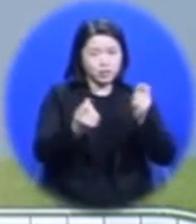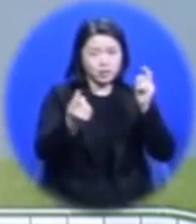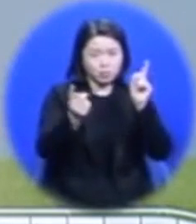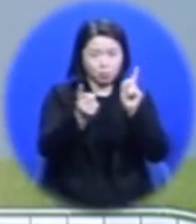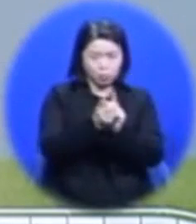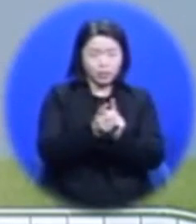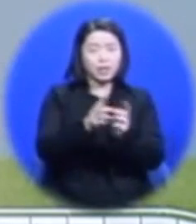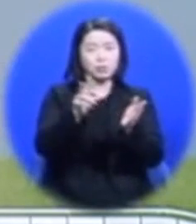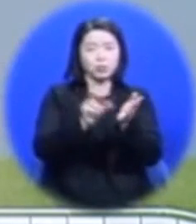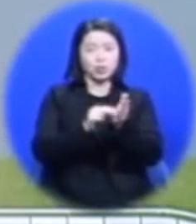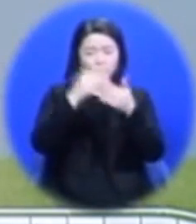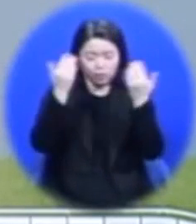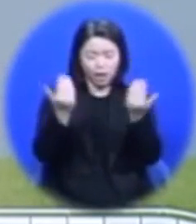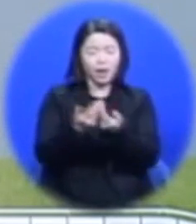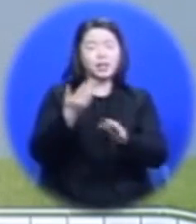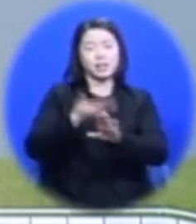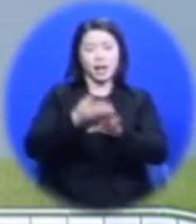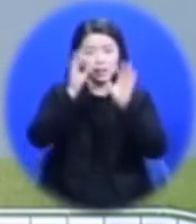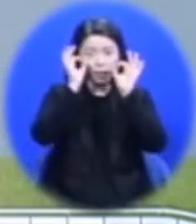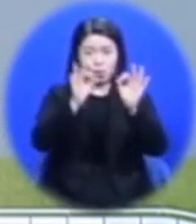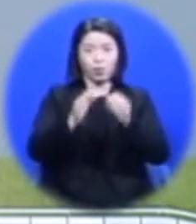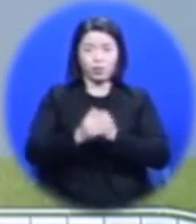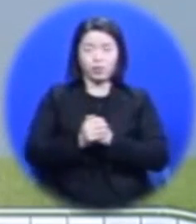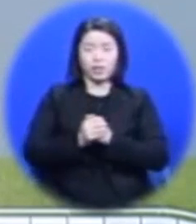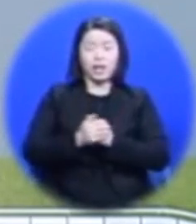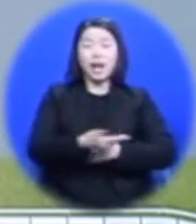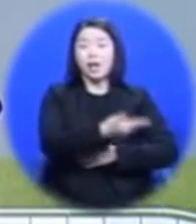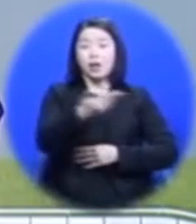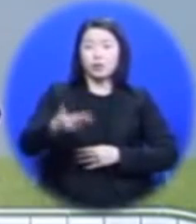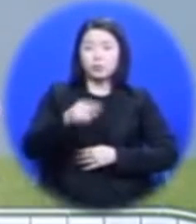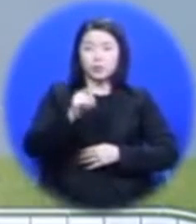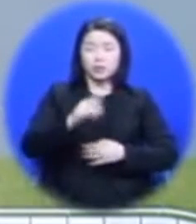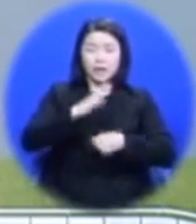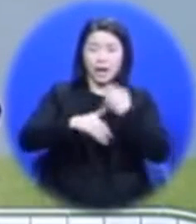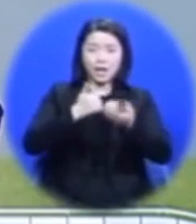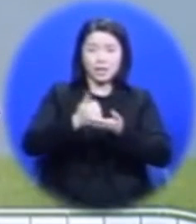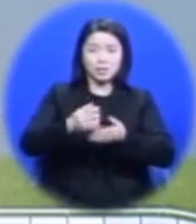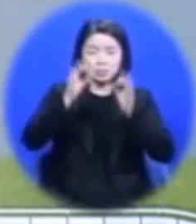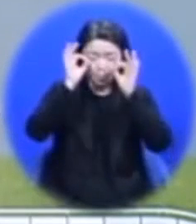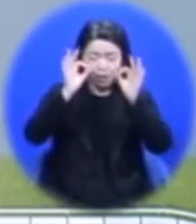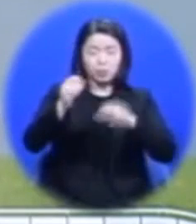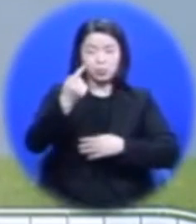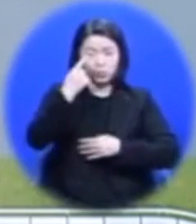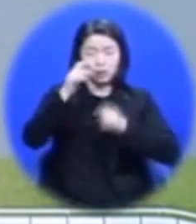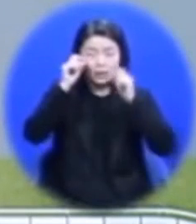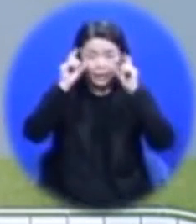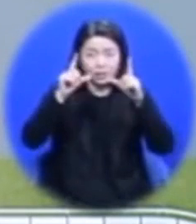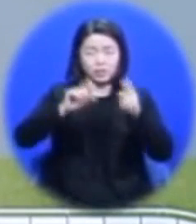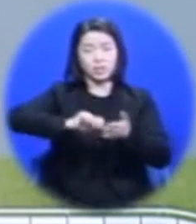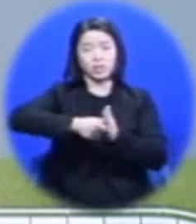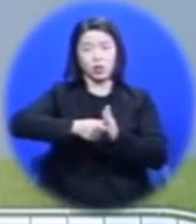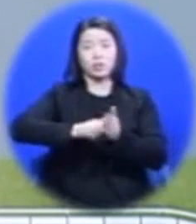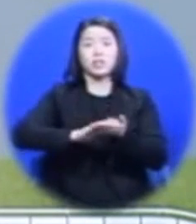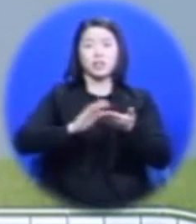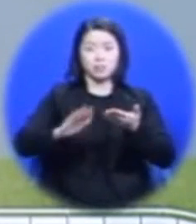달리 보입니다. 여러분들이 그 하나님을 바라보는 눈이 뜨이셨는지가 열쇠예요.